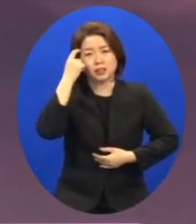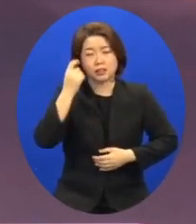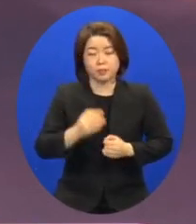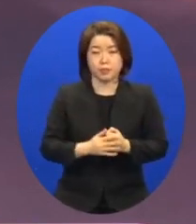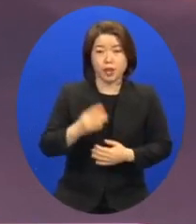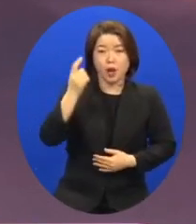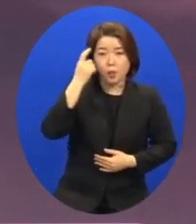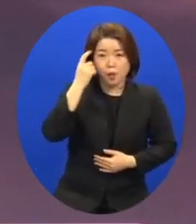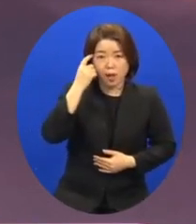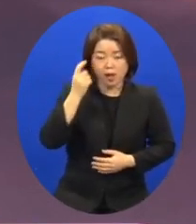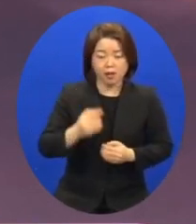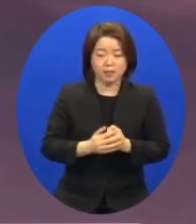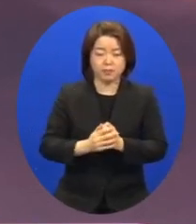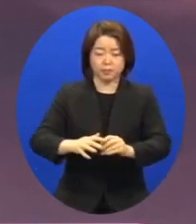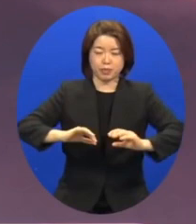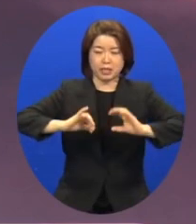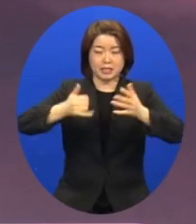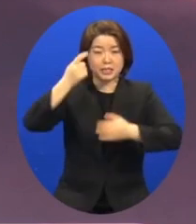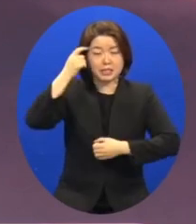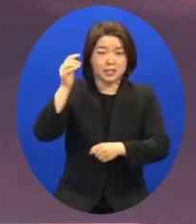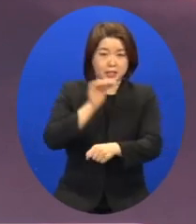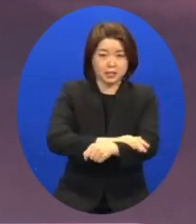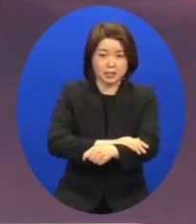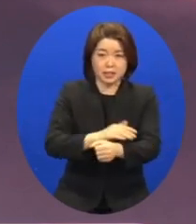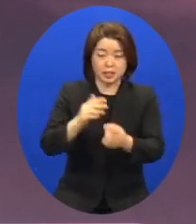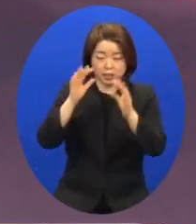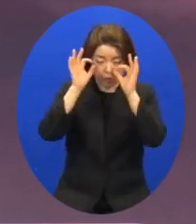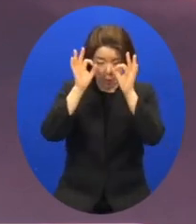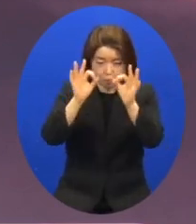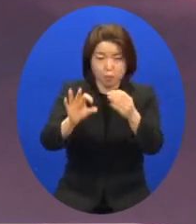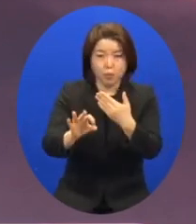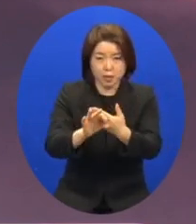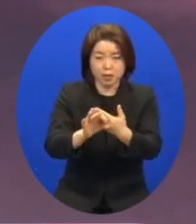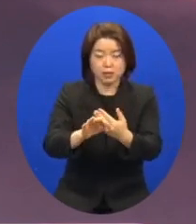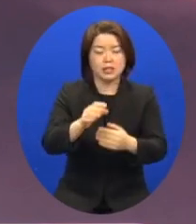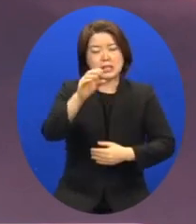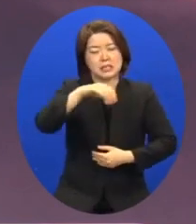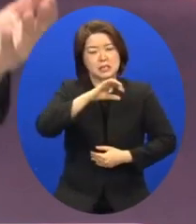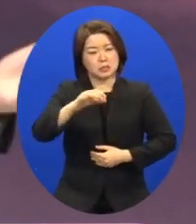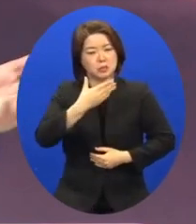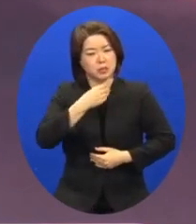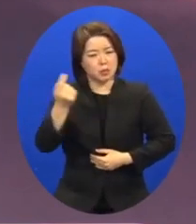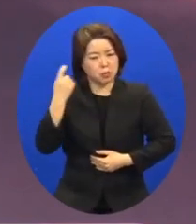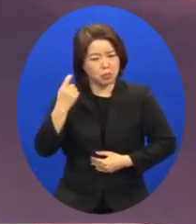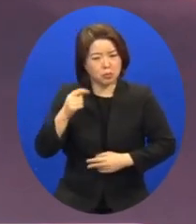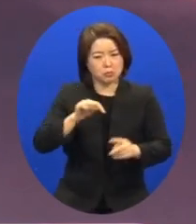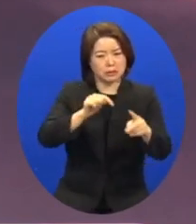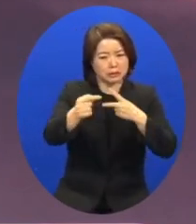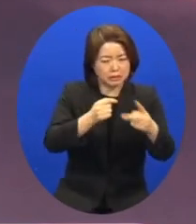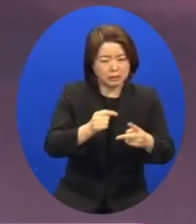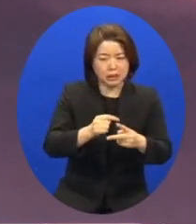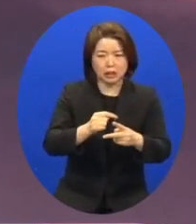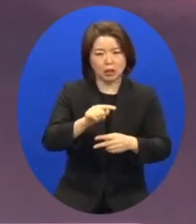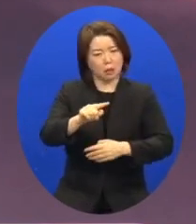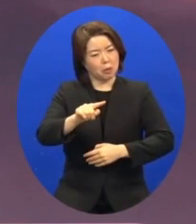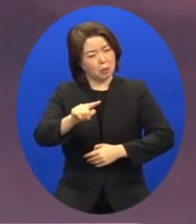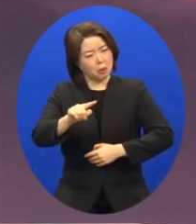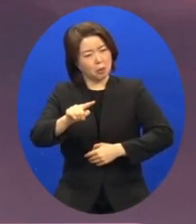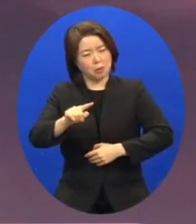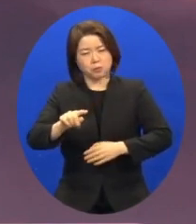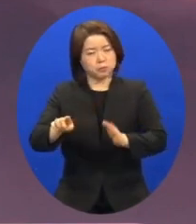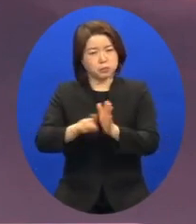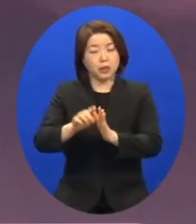왜냐하면 세상의 지혜로는 십자가의 복음을 이해할 수도 믿을 수도 없기 때문에 그랬습니다